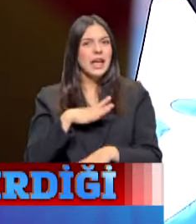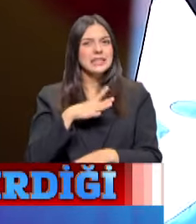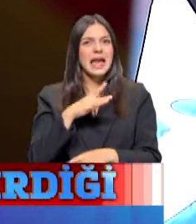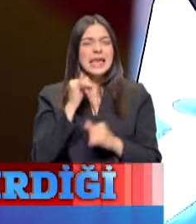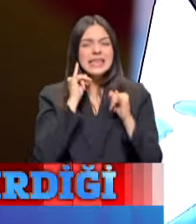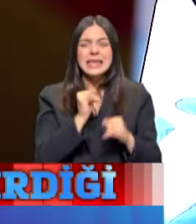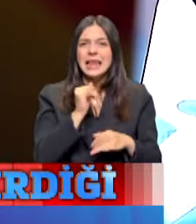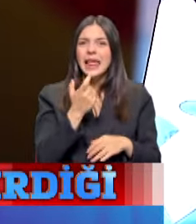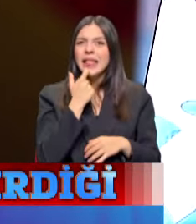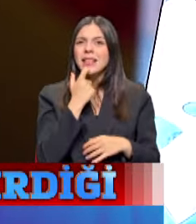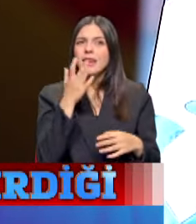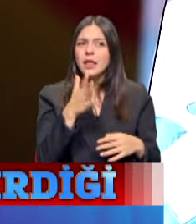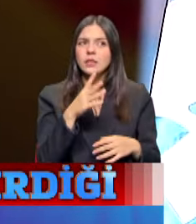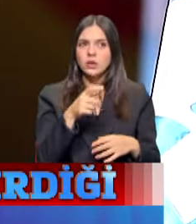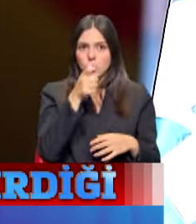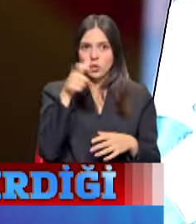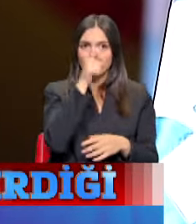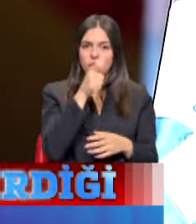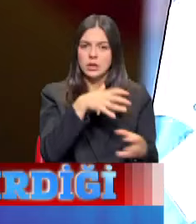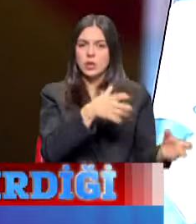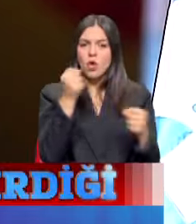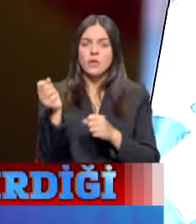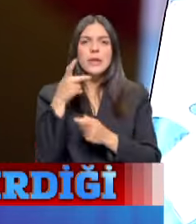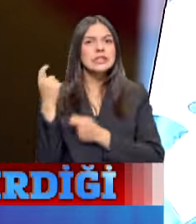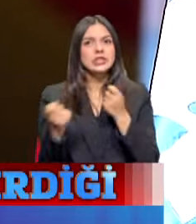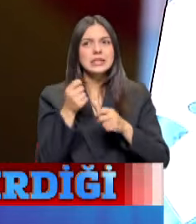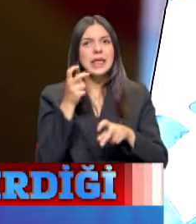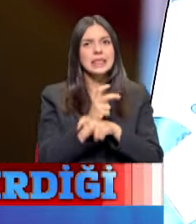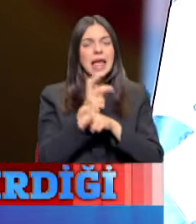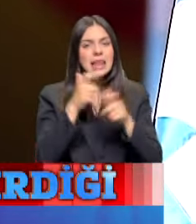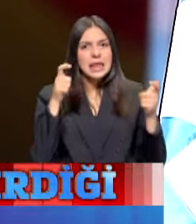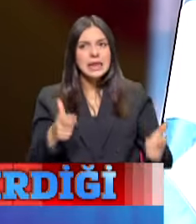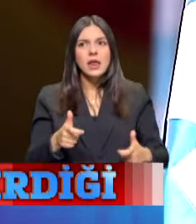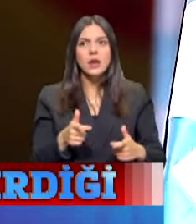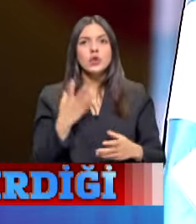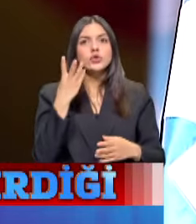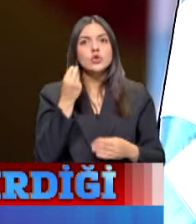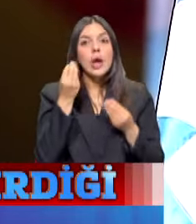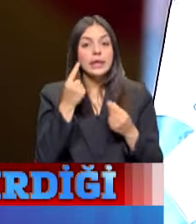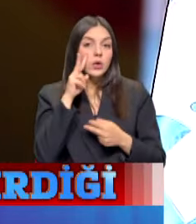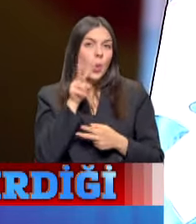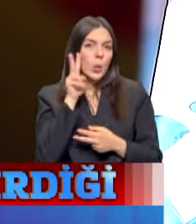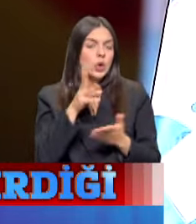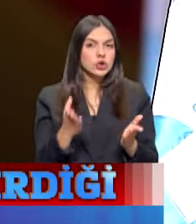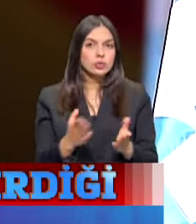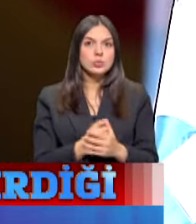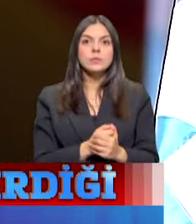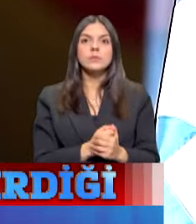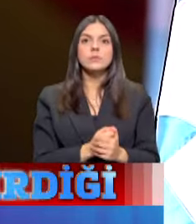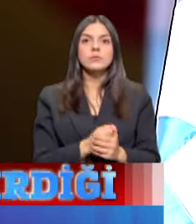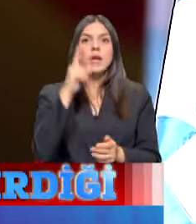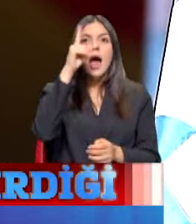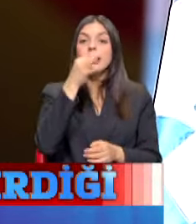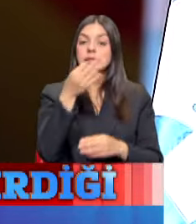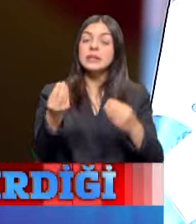dilin ülkeyi sürüklemeye çalıştığı tehlikeli yeri çok iyi görmekteyiz.